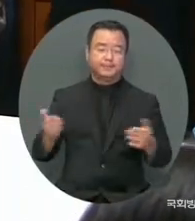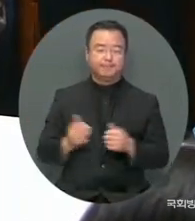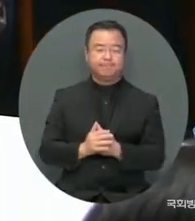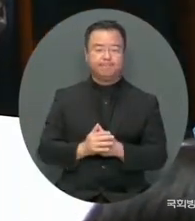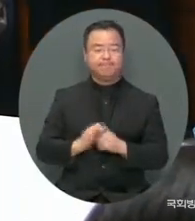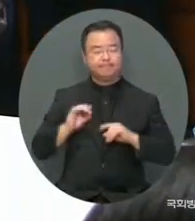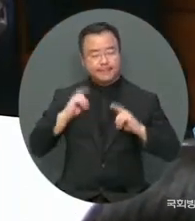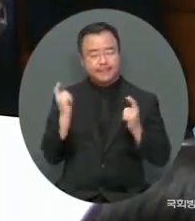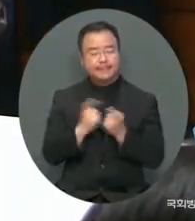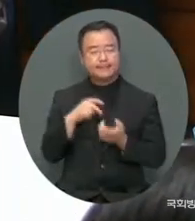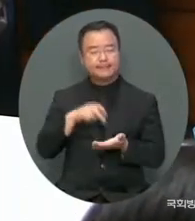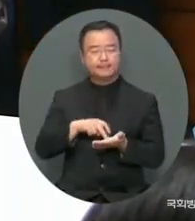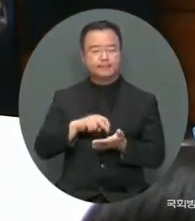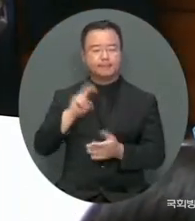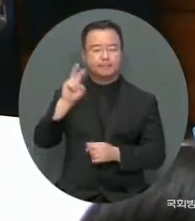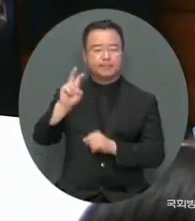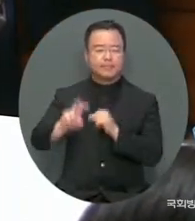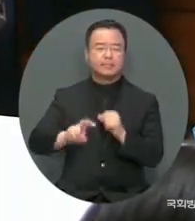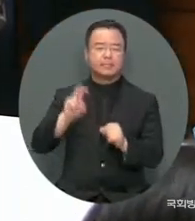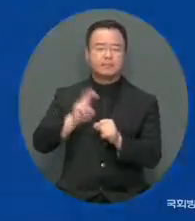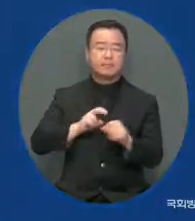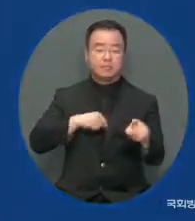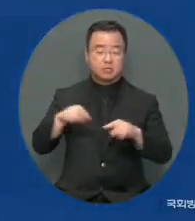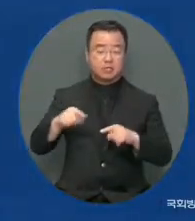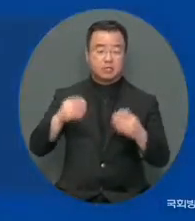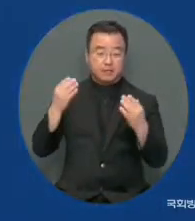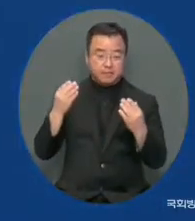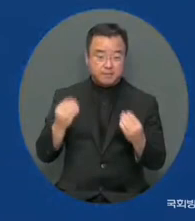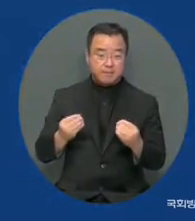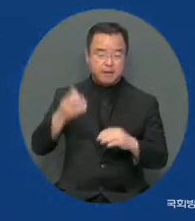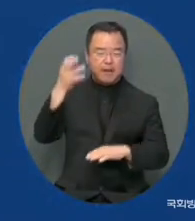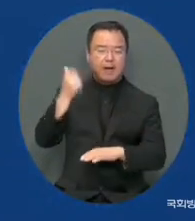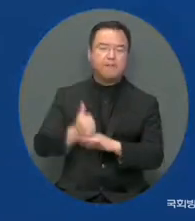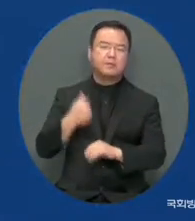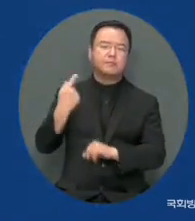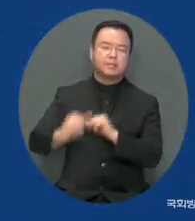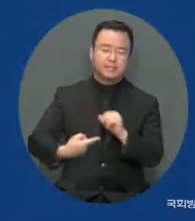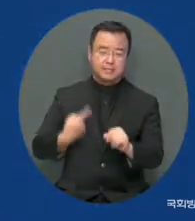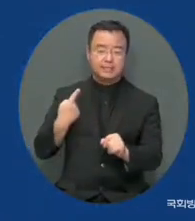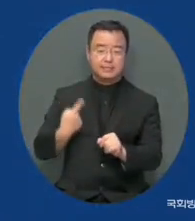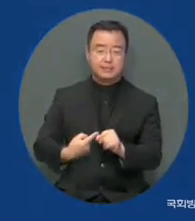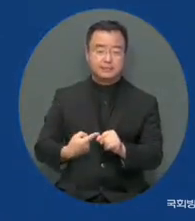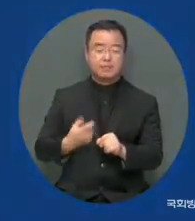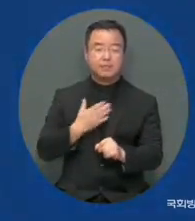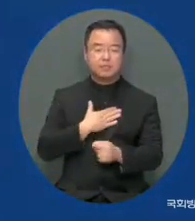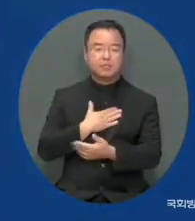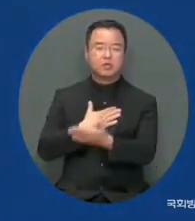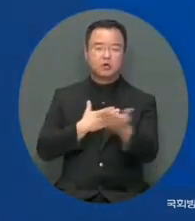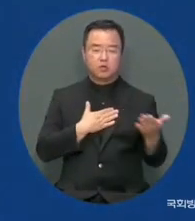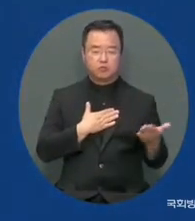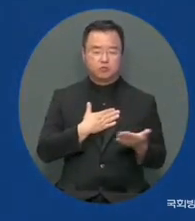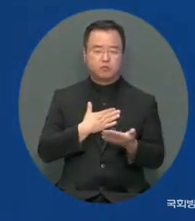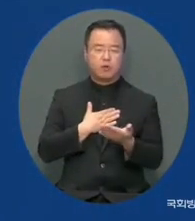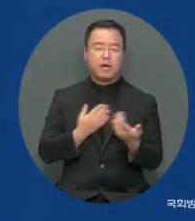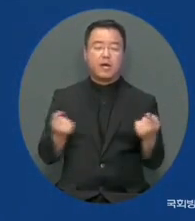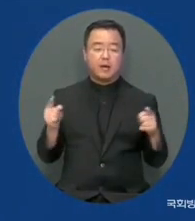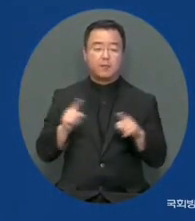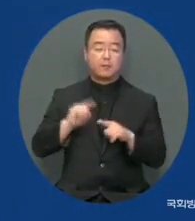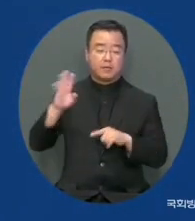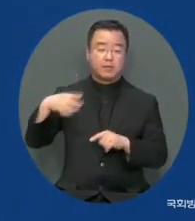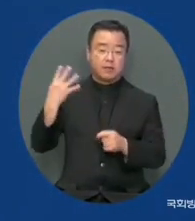개인적으로는 20년 정치를 마무리하는 마지막 1년, 저는 여러분과 함께 다음 4가지 일을 하고자